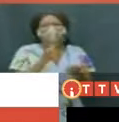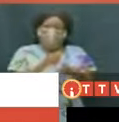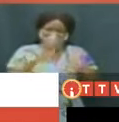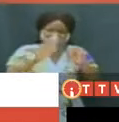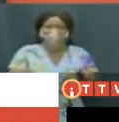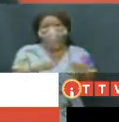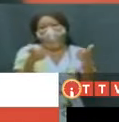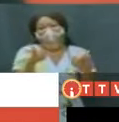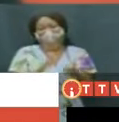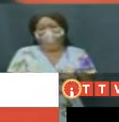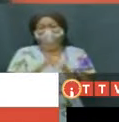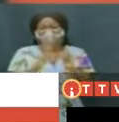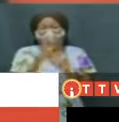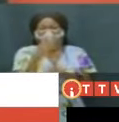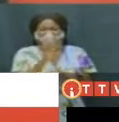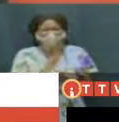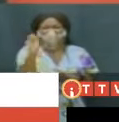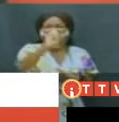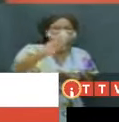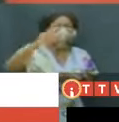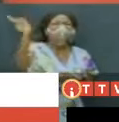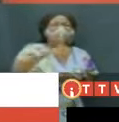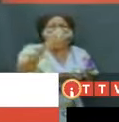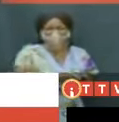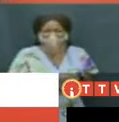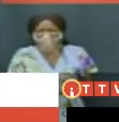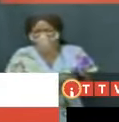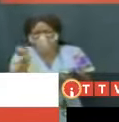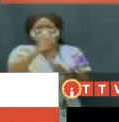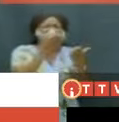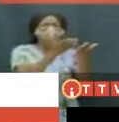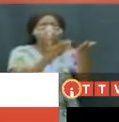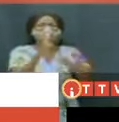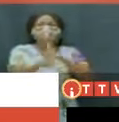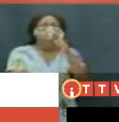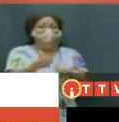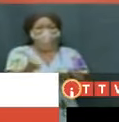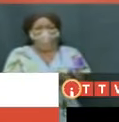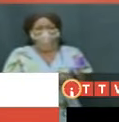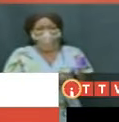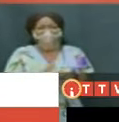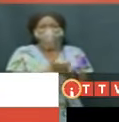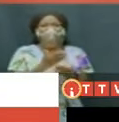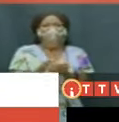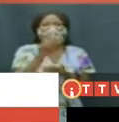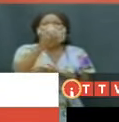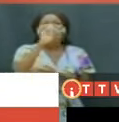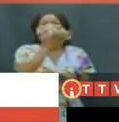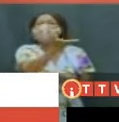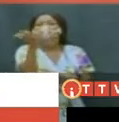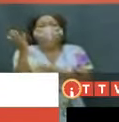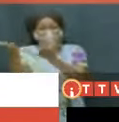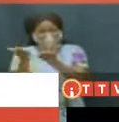koma ife tikapita kuchipatala zimene timalandira zija mapanga nda sayansi kamwa mamankhwalanji nda sayansi ayi mafuna mundibaye